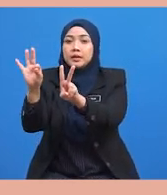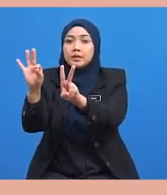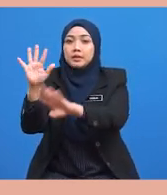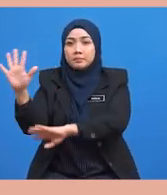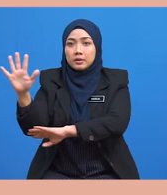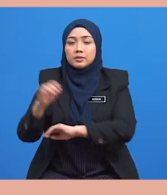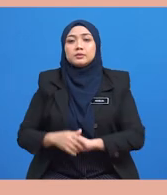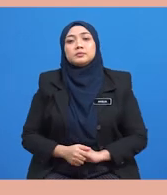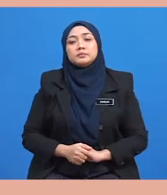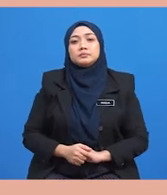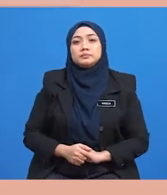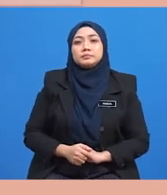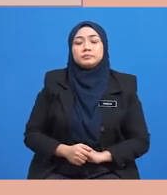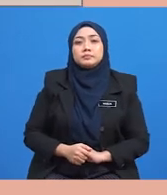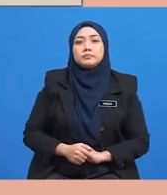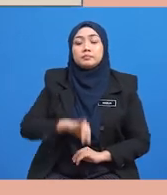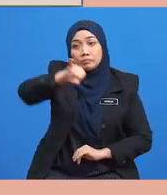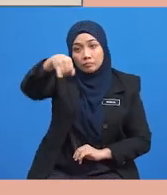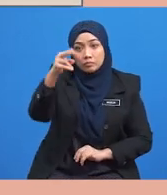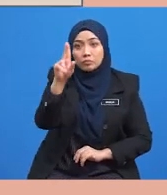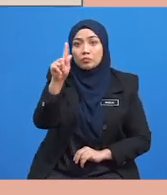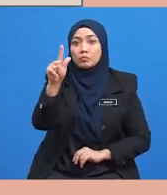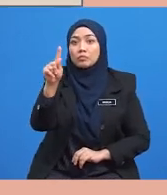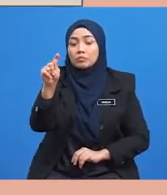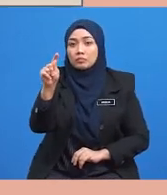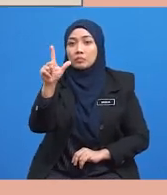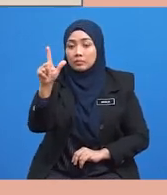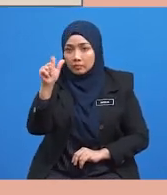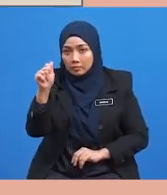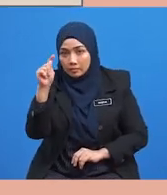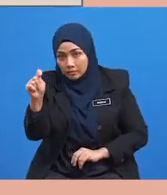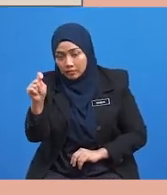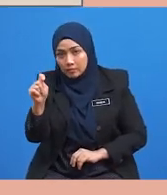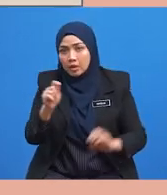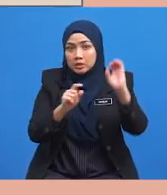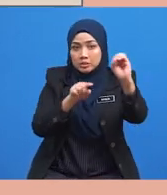2.95. Manakala julat antara kuartil pula adalah